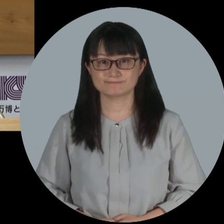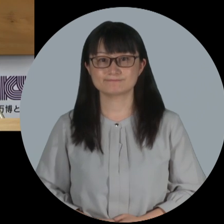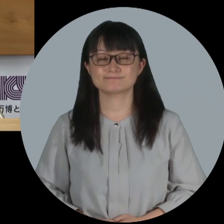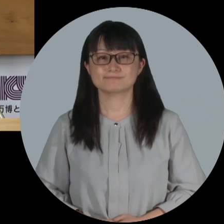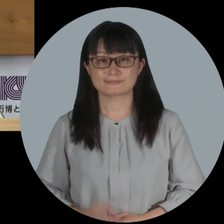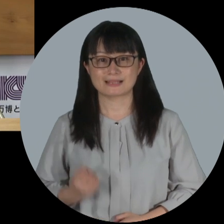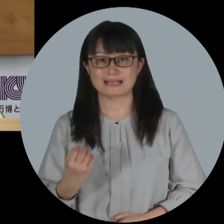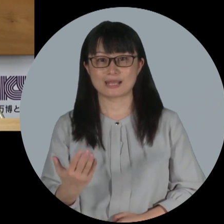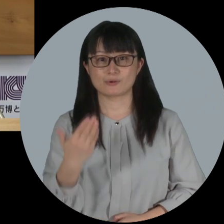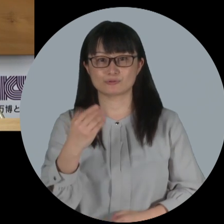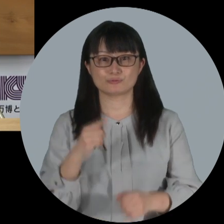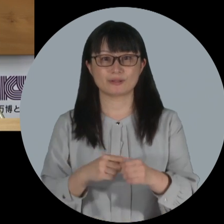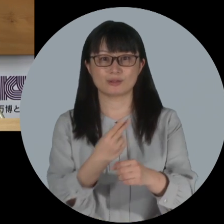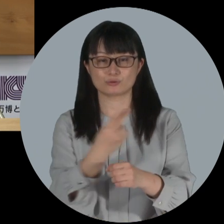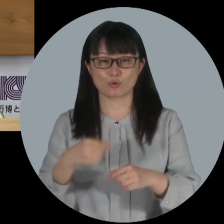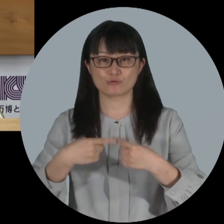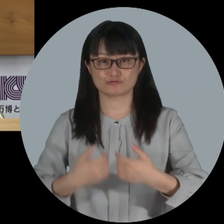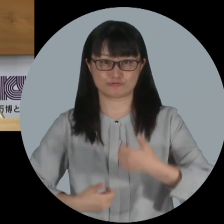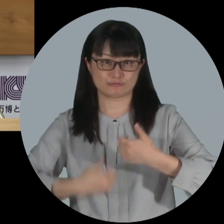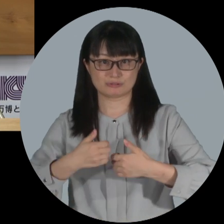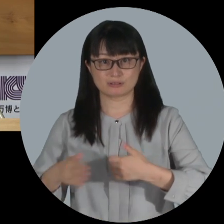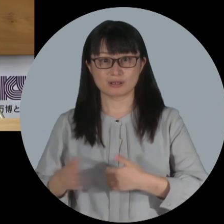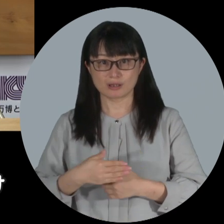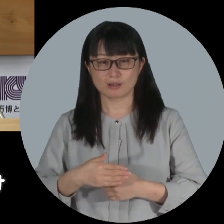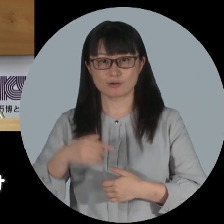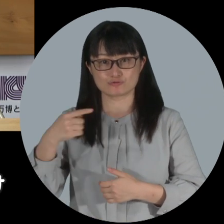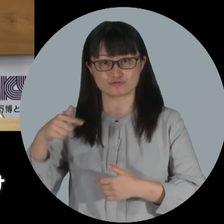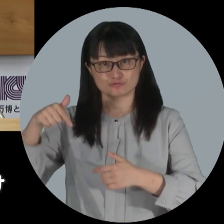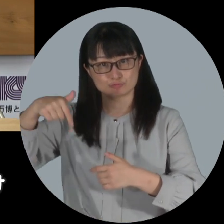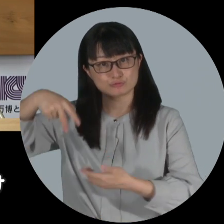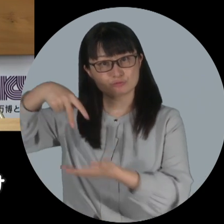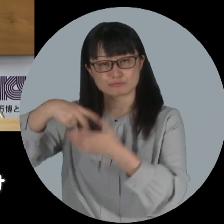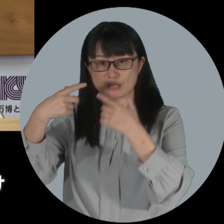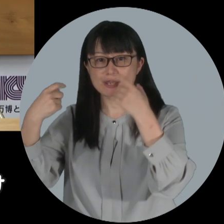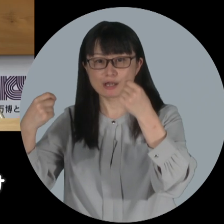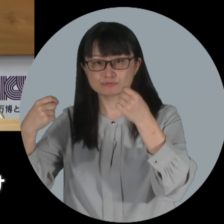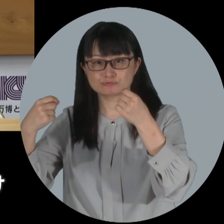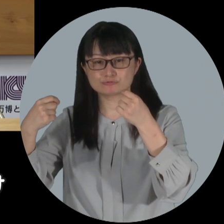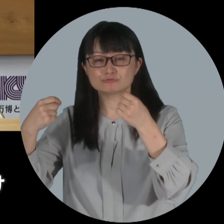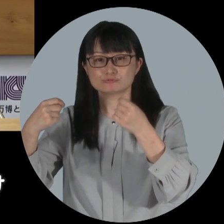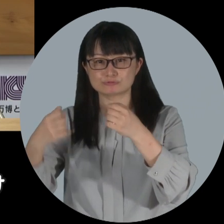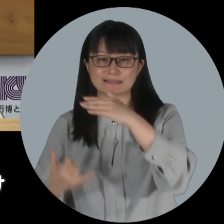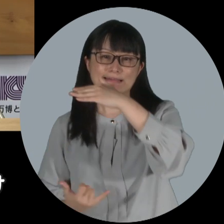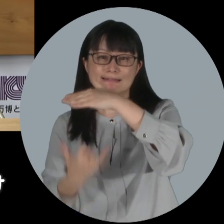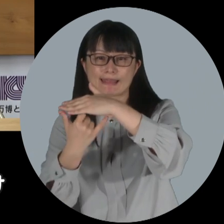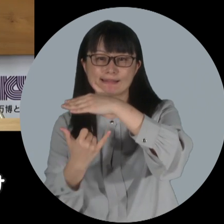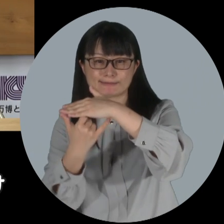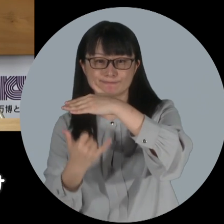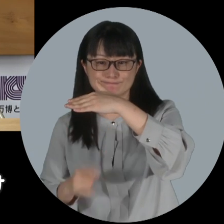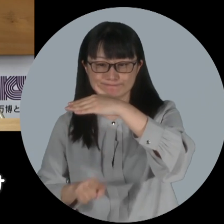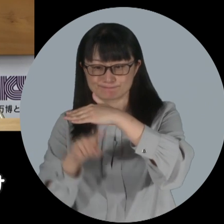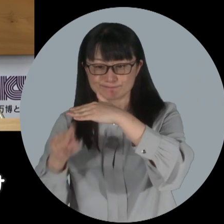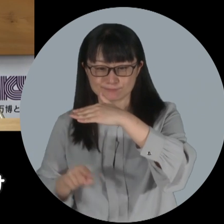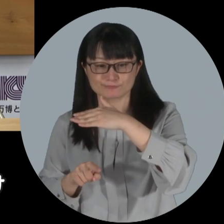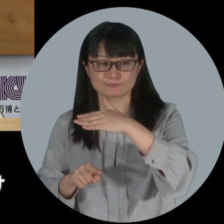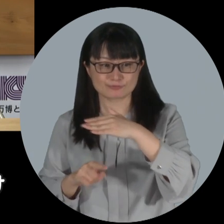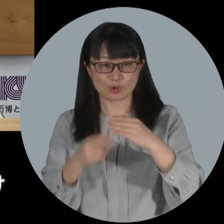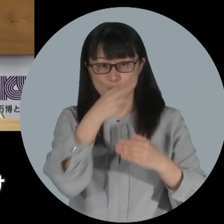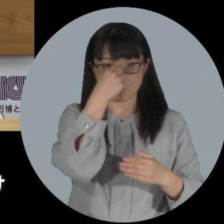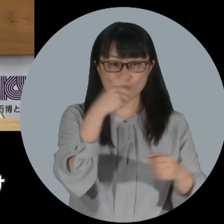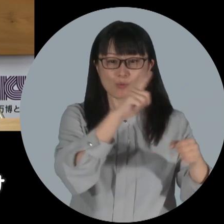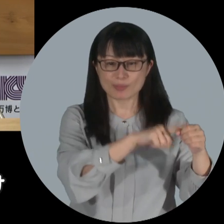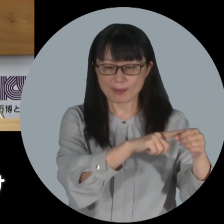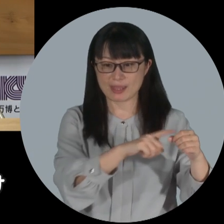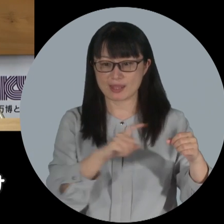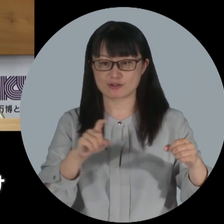面では令和9年度の入試により府立大学の連携学科それぞれに定員の約1割にあたる継